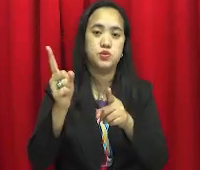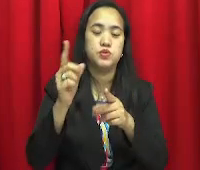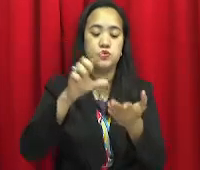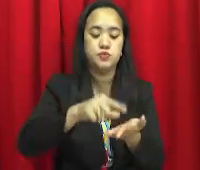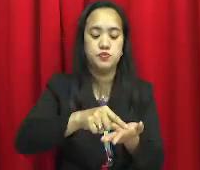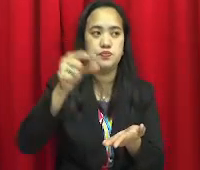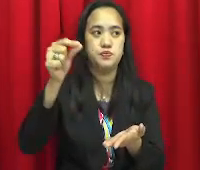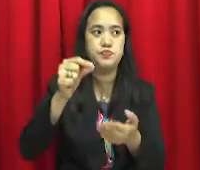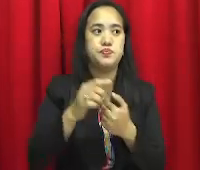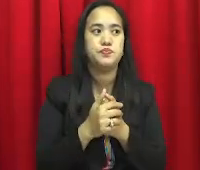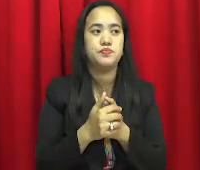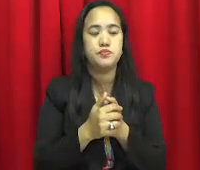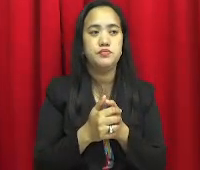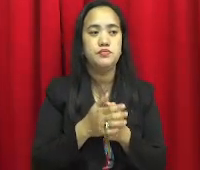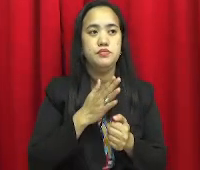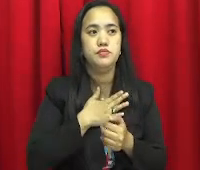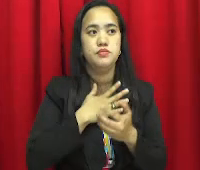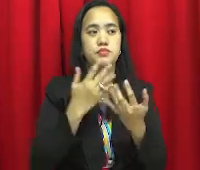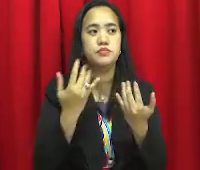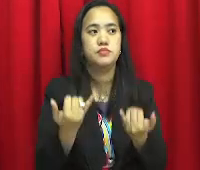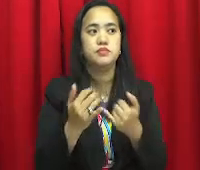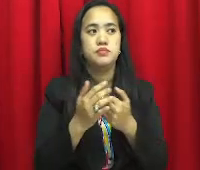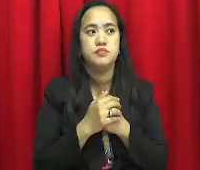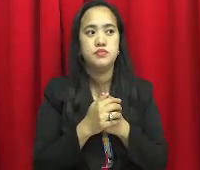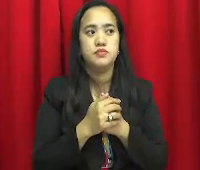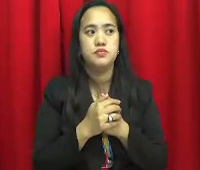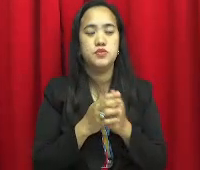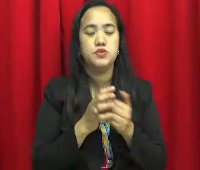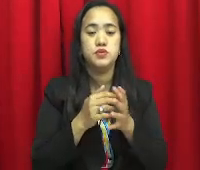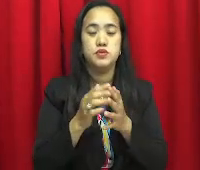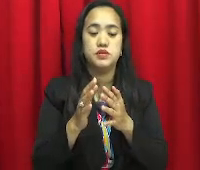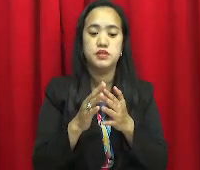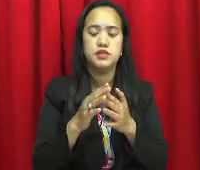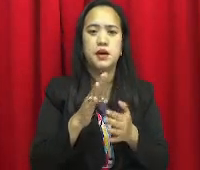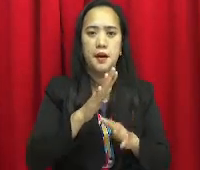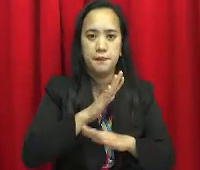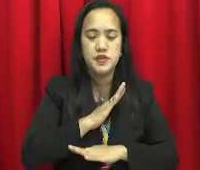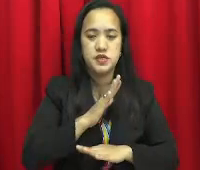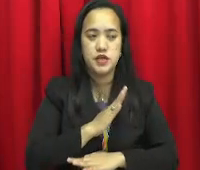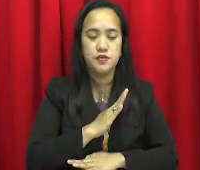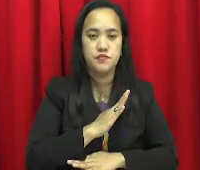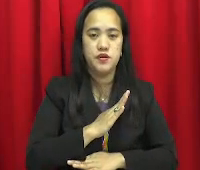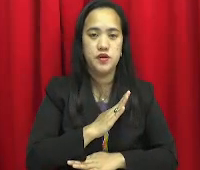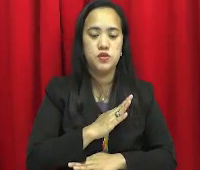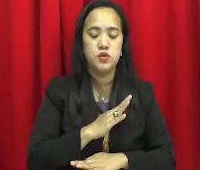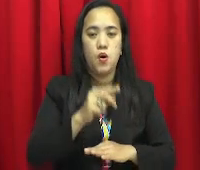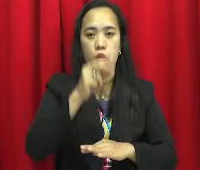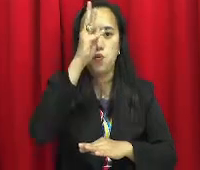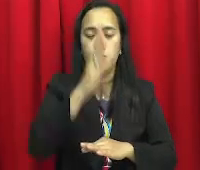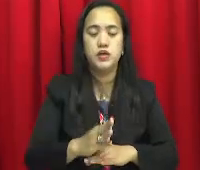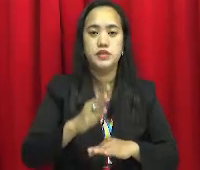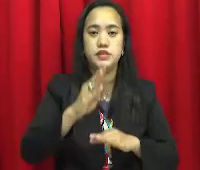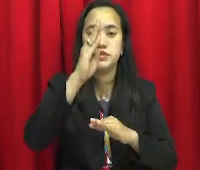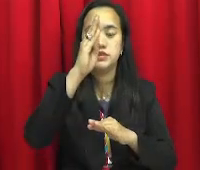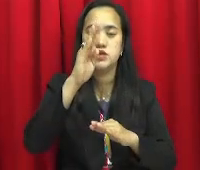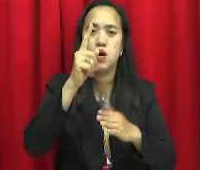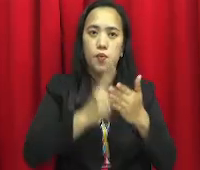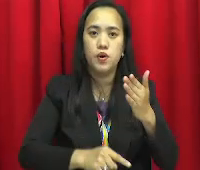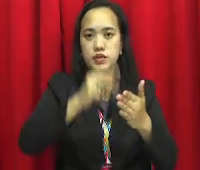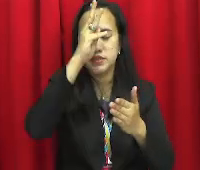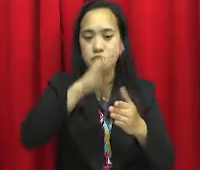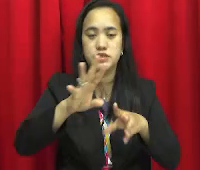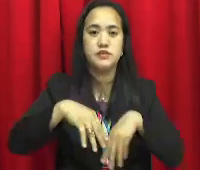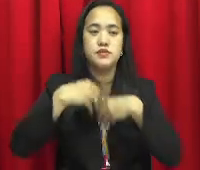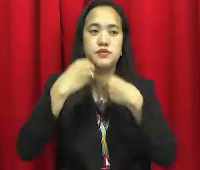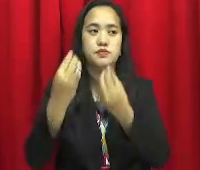sabi niya, kontento na ako sa anumang pinagkaloob sa akin ng Panginoon. At least, sabi niya, masaya ako lalo